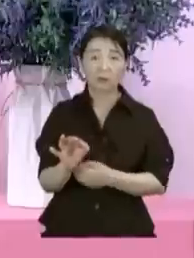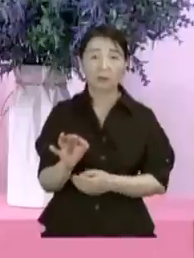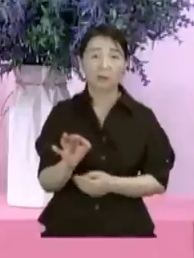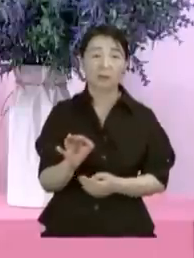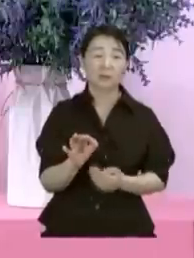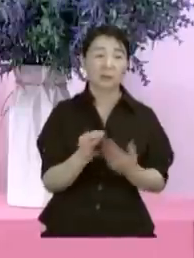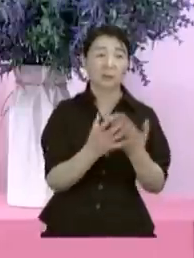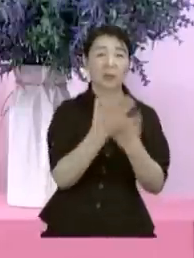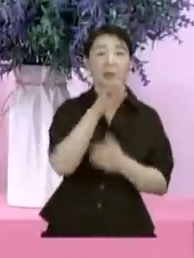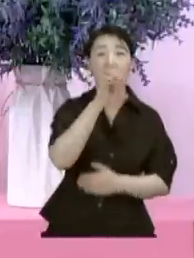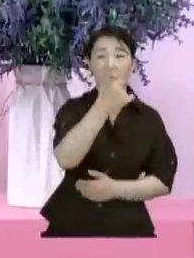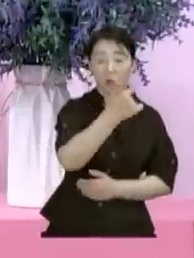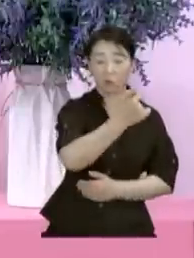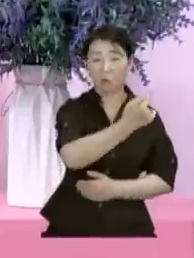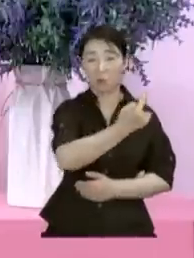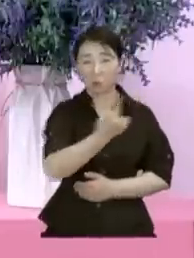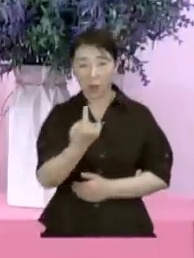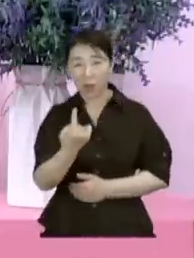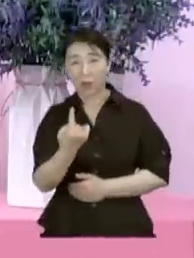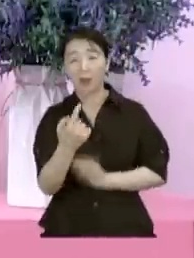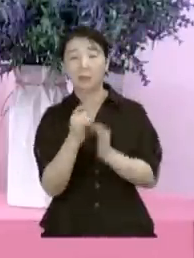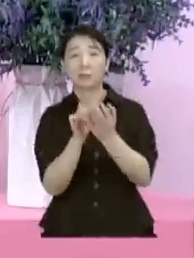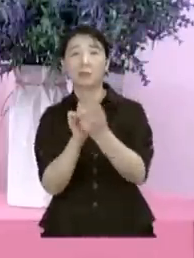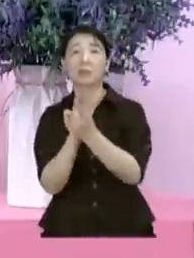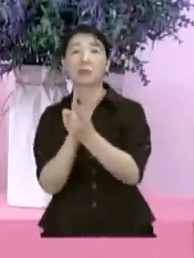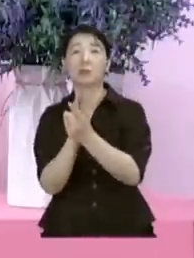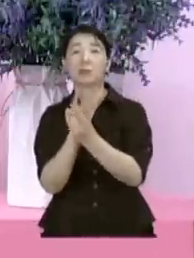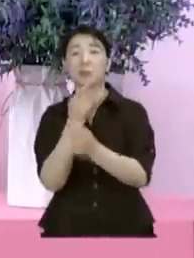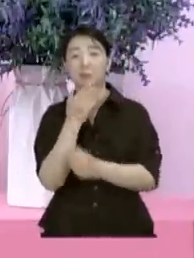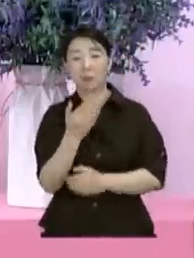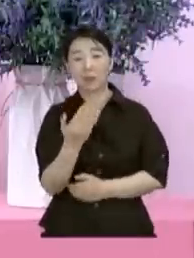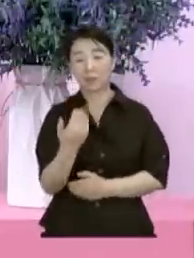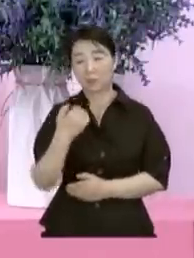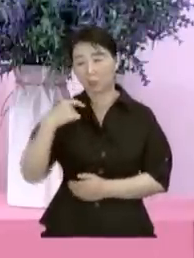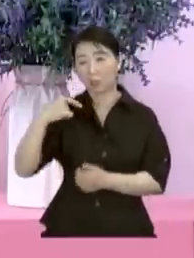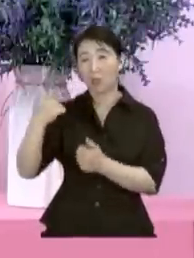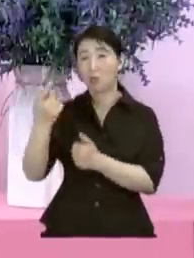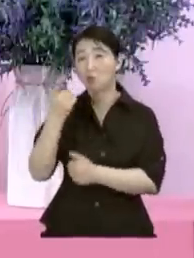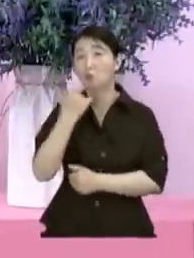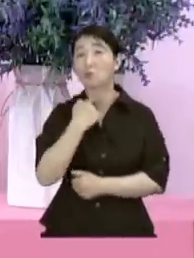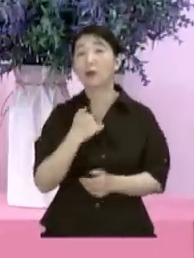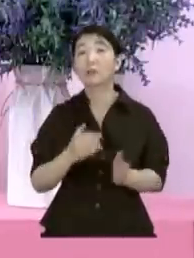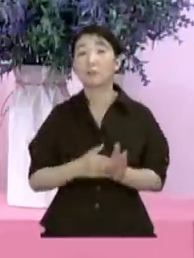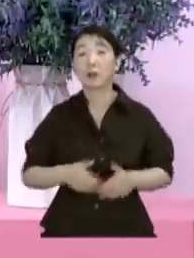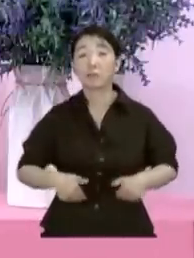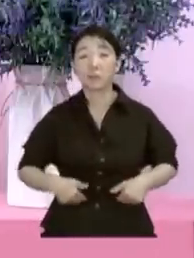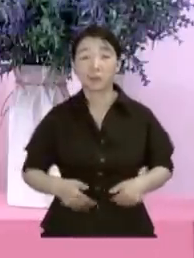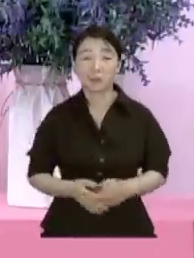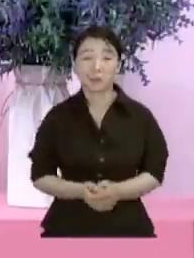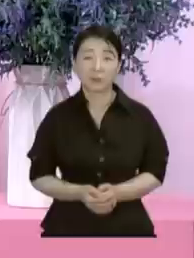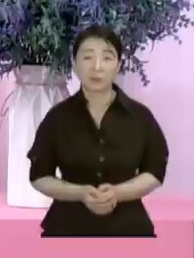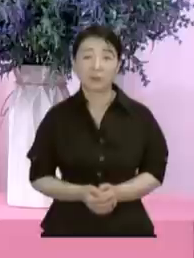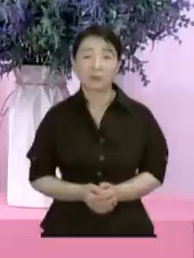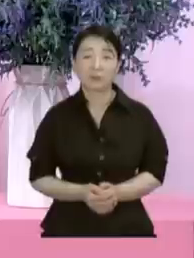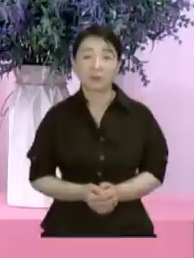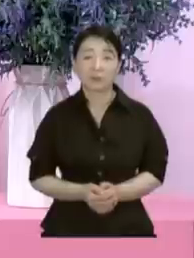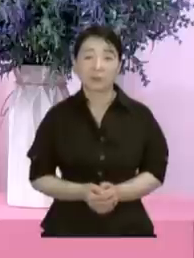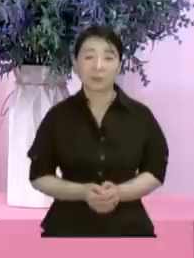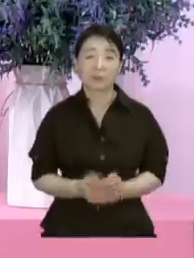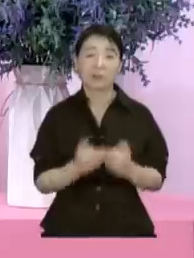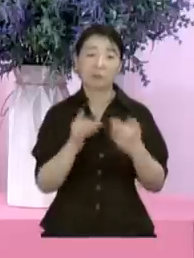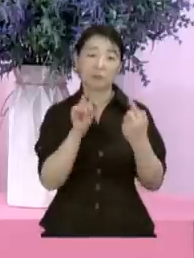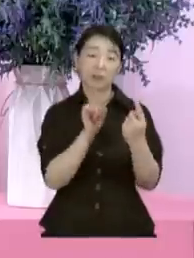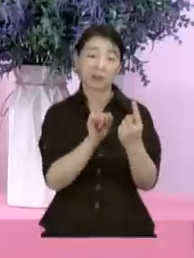하나원에서 나오는 탈북민들을 1대1로 이렇게 매칭을 해주는데 이제 사전에 교육도 좀 있어요. 그렇겠죠. 예. 예. 그래서 그분들과